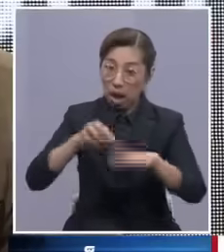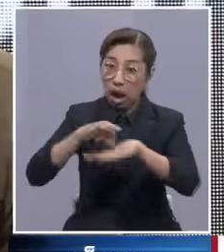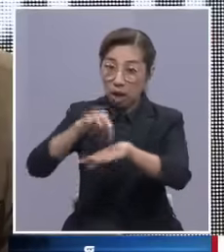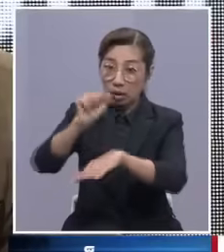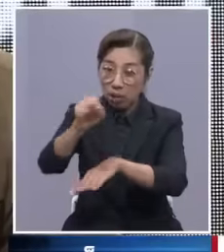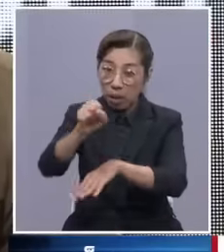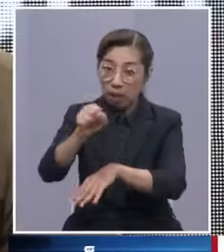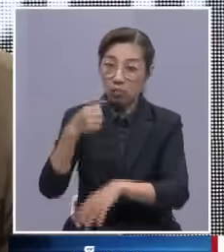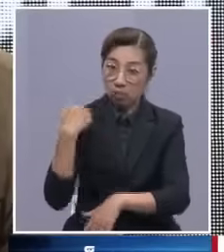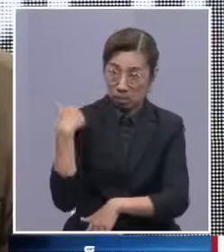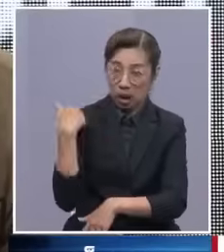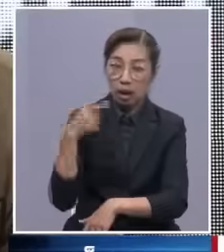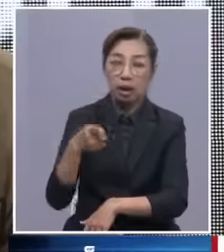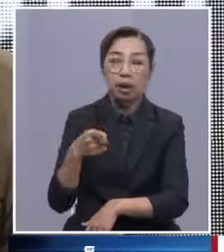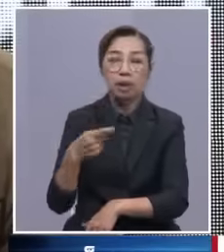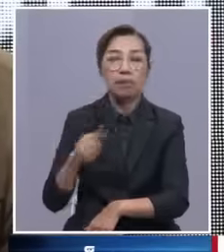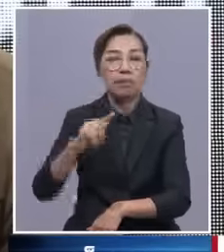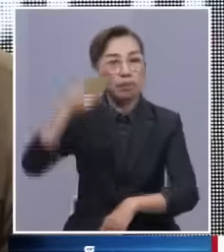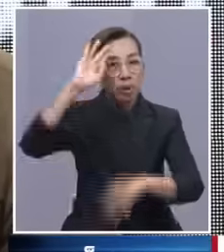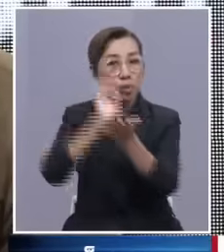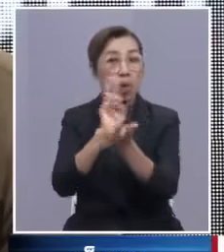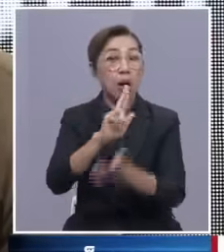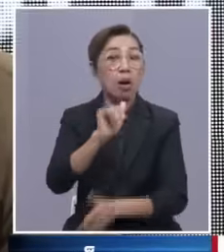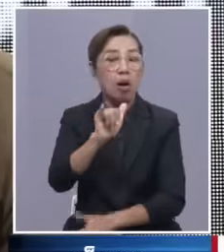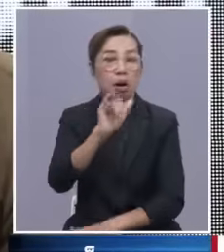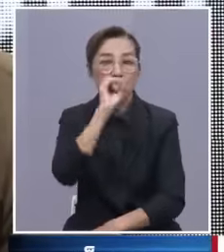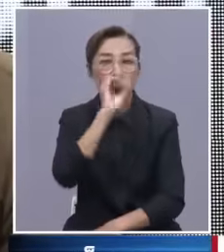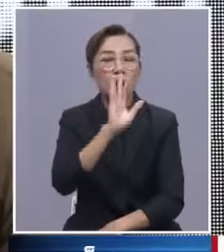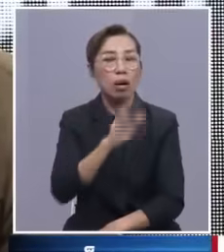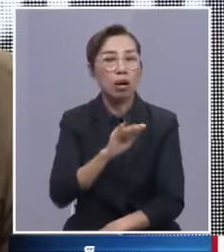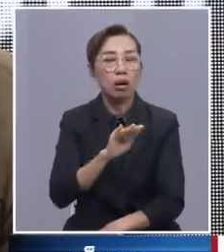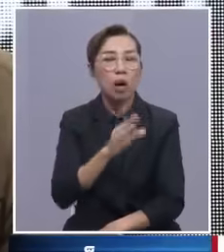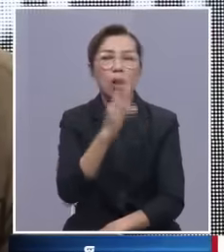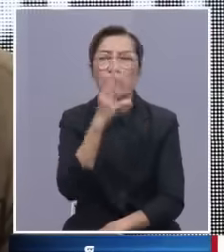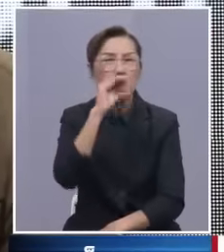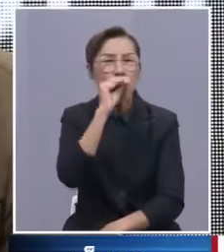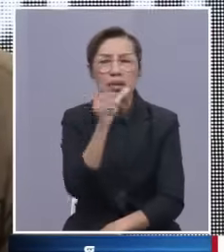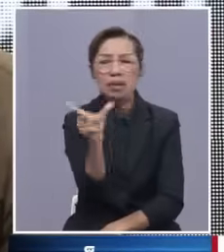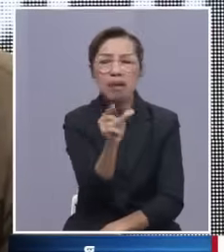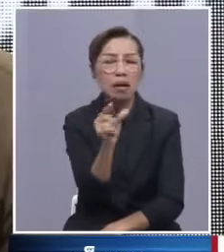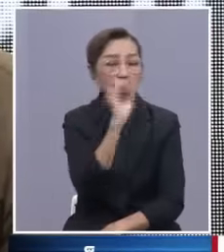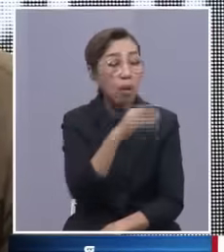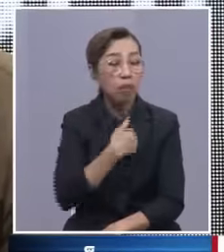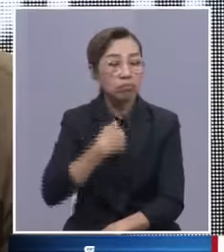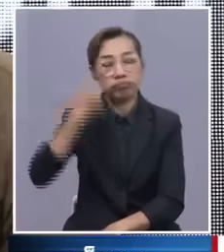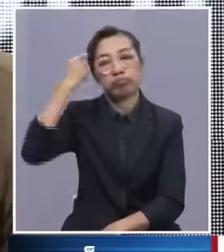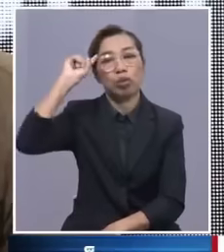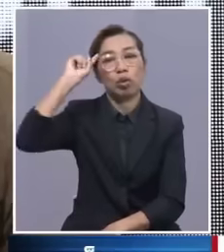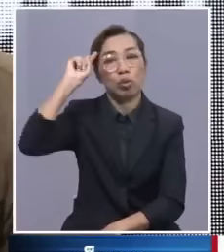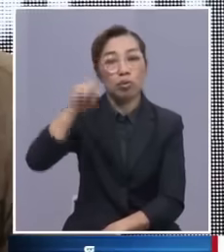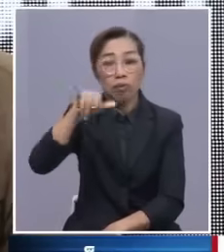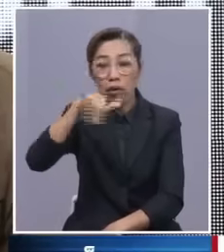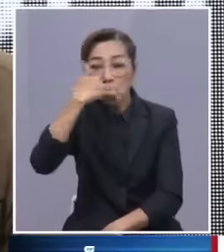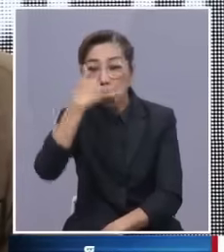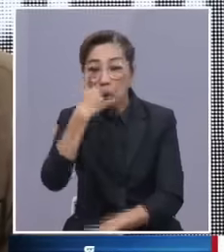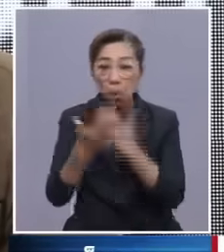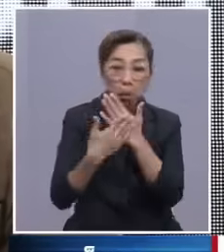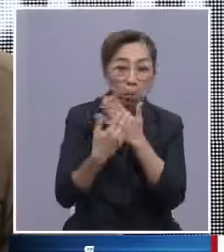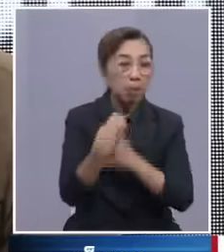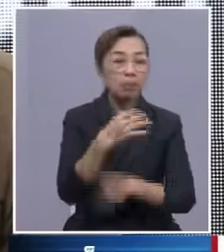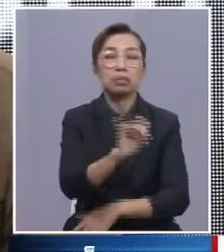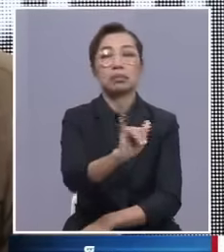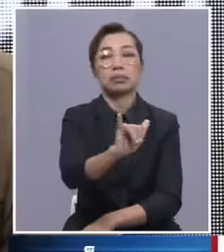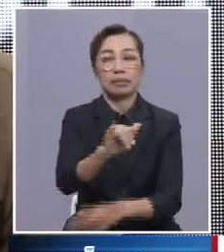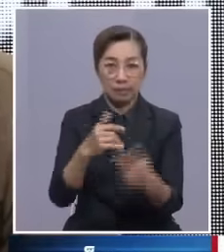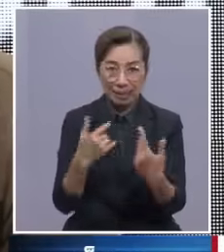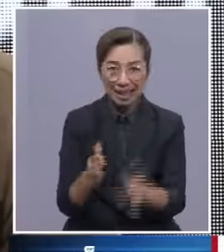มีมูลบ้างไหมเบื้องต้นทางบิ๊กรอยเปิดเผยกับผู้สื่อข่าวสั้นๆฮะ บอกว่ายังไม่ได้รับการประสานถึงเรื่องนี้แต่อย่างใดนะ